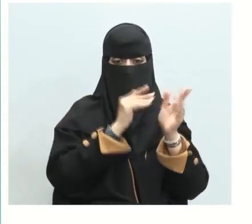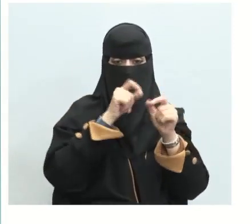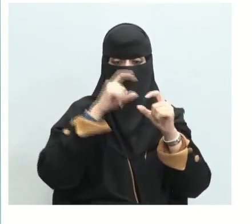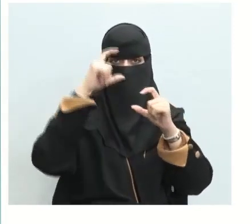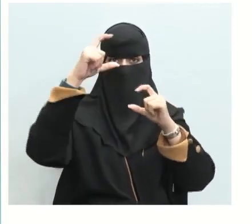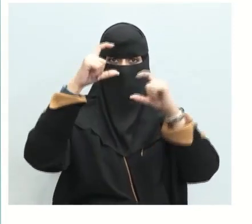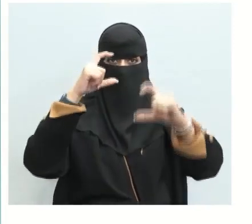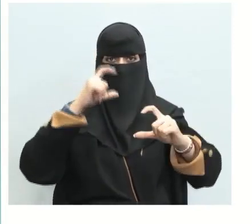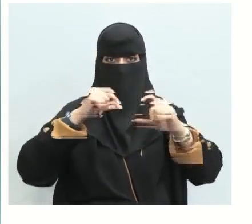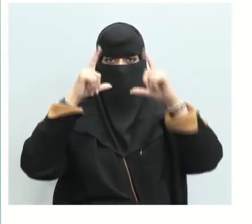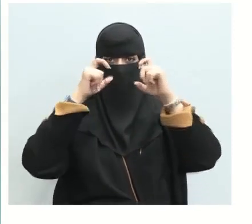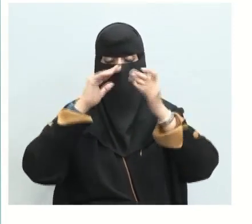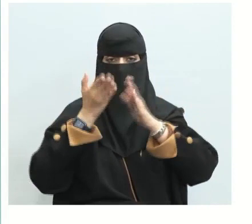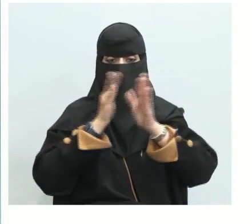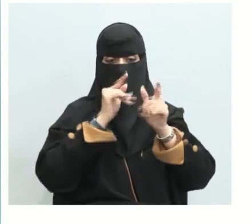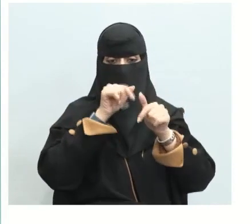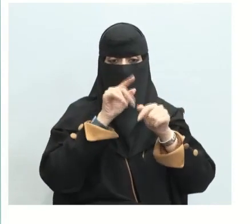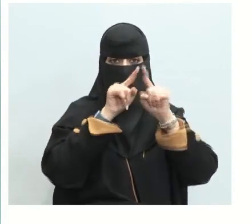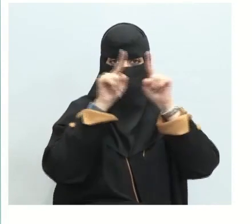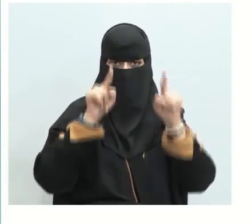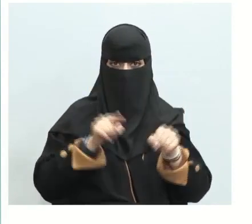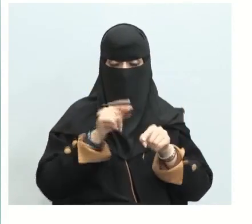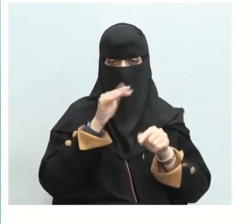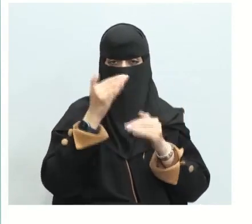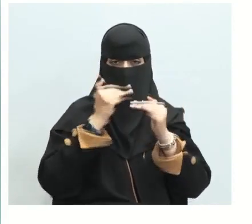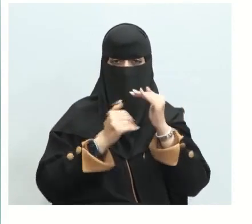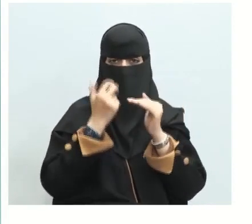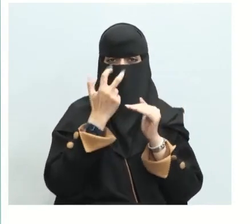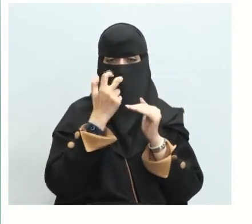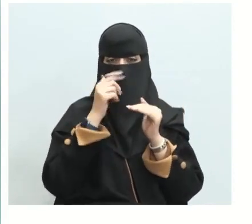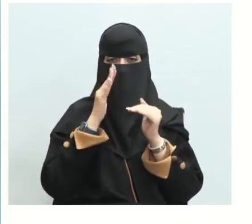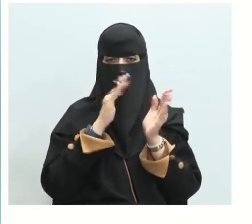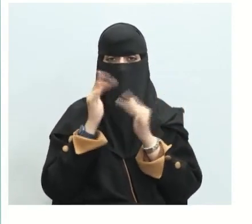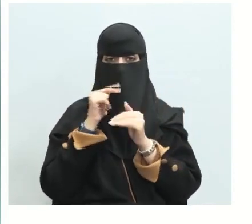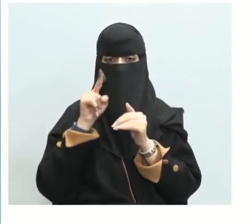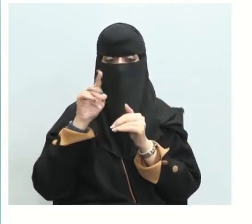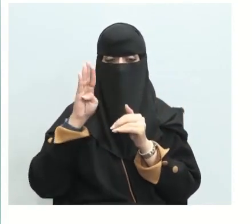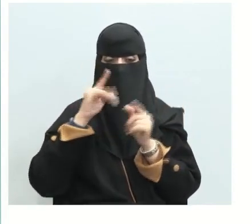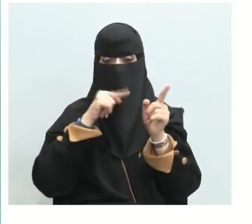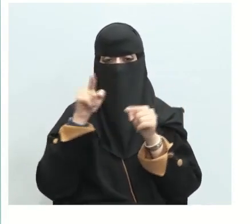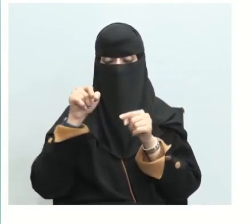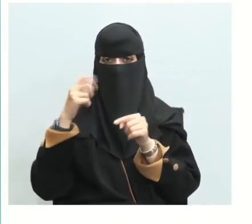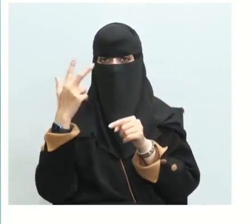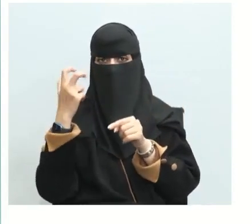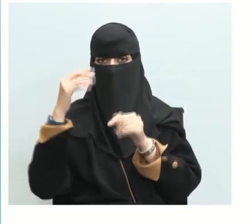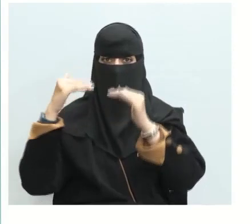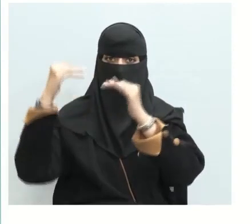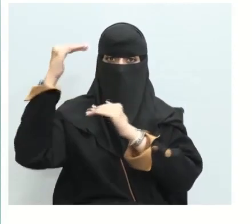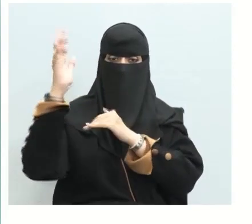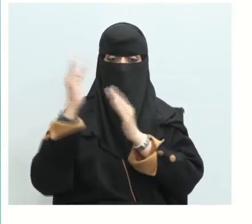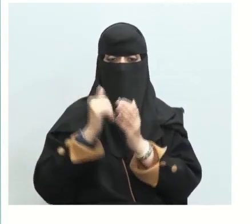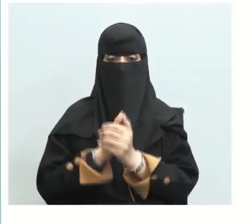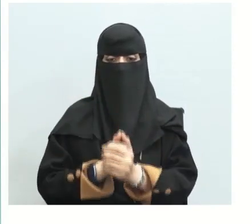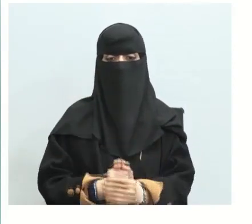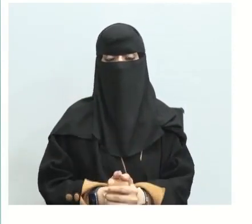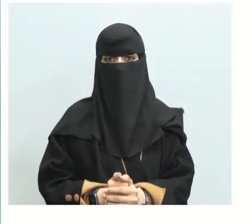النصوص والصور، عند عرض إطار الأقل من 800 بكسل، هنا 800 بكسل، هنا